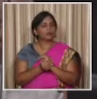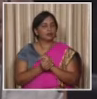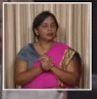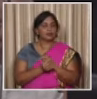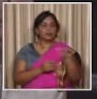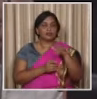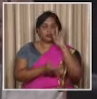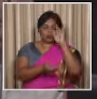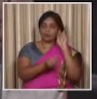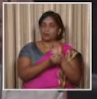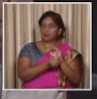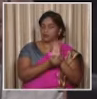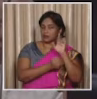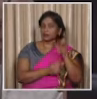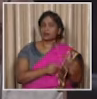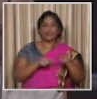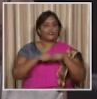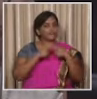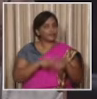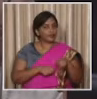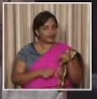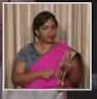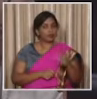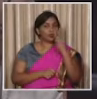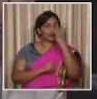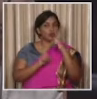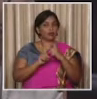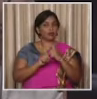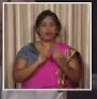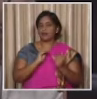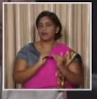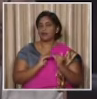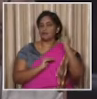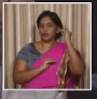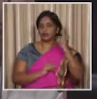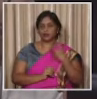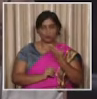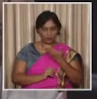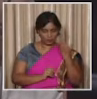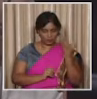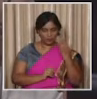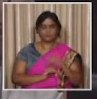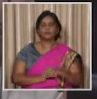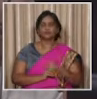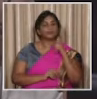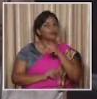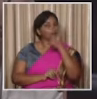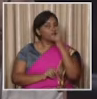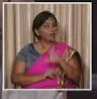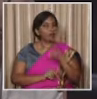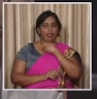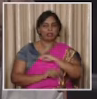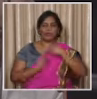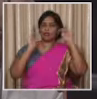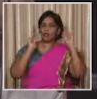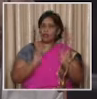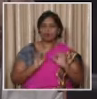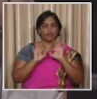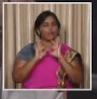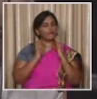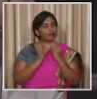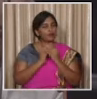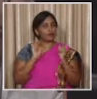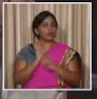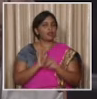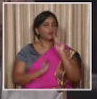සමාජ ආරක්ෂණය සඳහා වන වියදම තුන් ගුණයකින් ඉහළ දමන්නට අපට පුළුවන් වුණා. මේ නිසා අඩු ආදායම් ලබන පවුල්